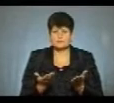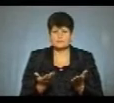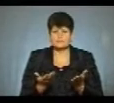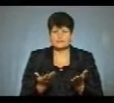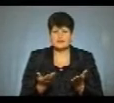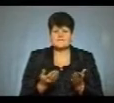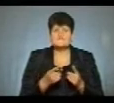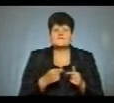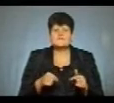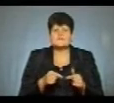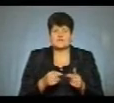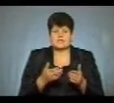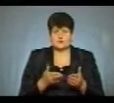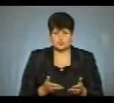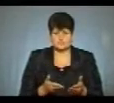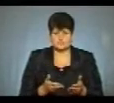по якому виду